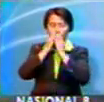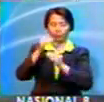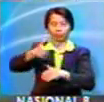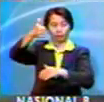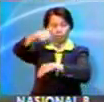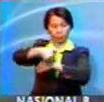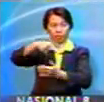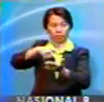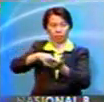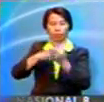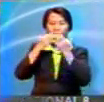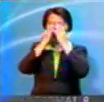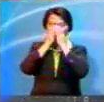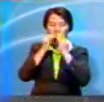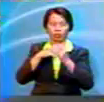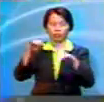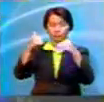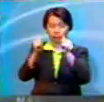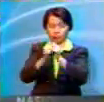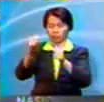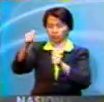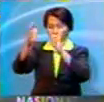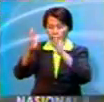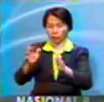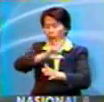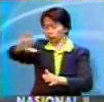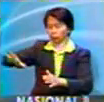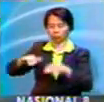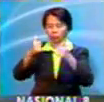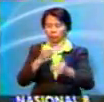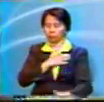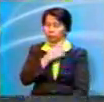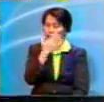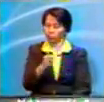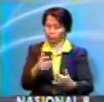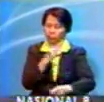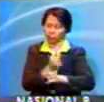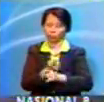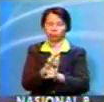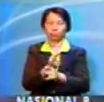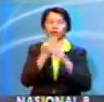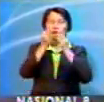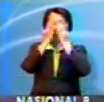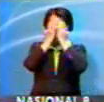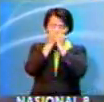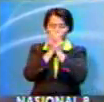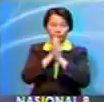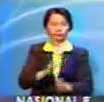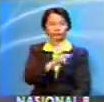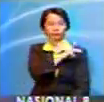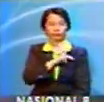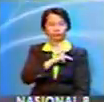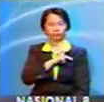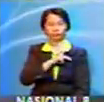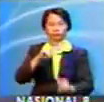Kita Alhamdulillah okay, main dengan 10 orang, dengan komitmen semua player. Alhamdulillah inilah kita capai. Ketua pasukan Tok Gajah